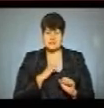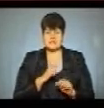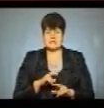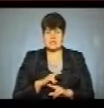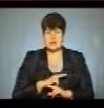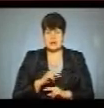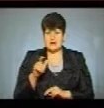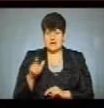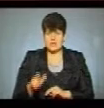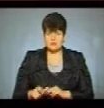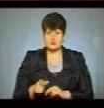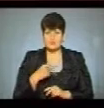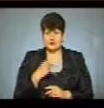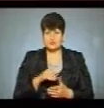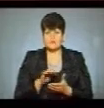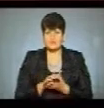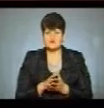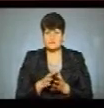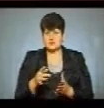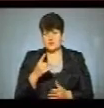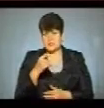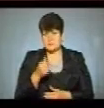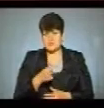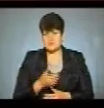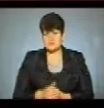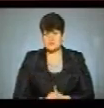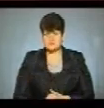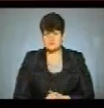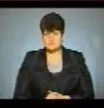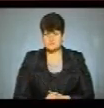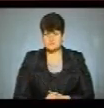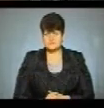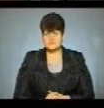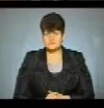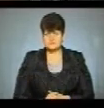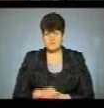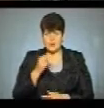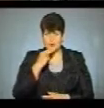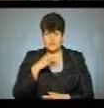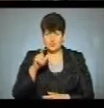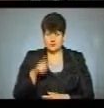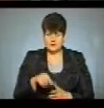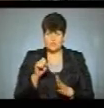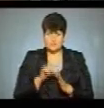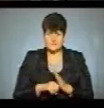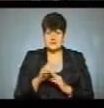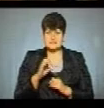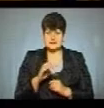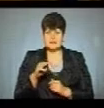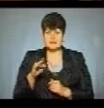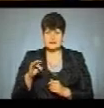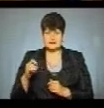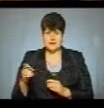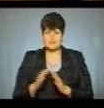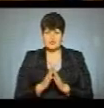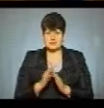справи обвинувачений ознайомлюється понад місяць. Більше про це далі у сюжеті. Обвинувачений у вбивстві Сергій Терендех